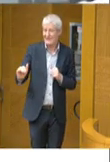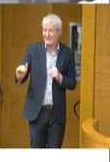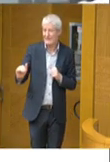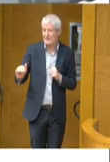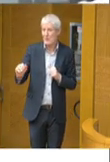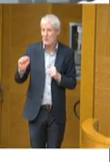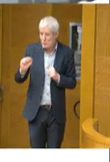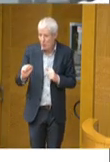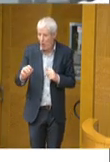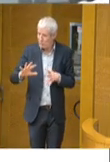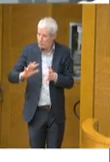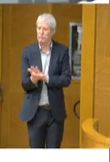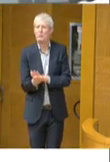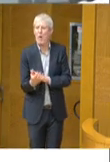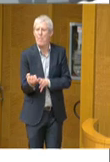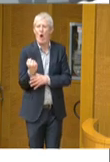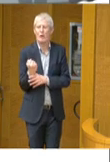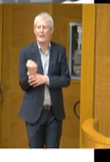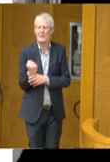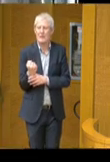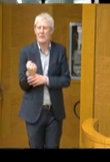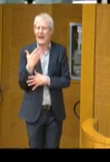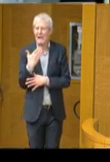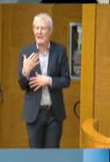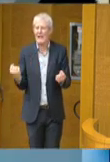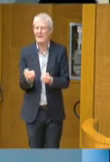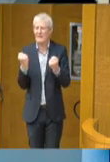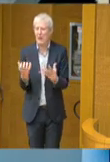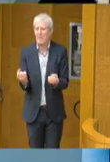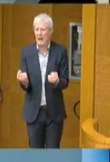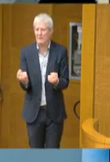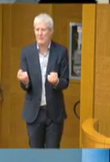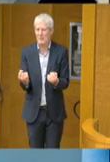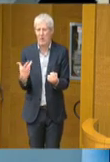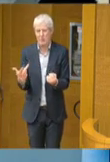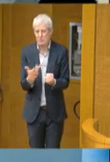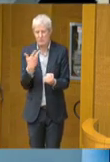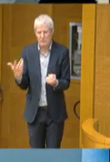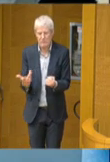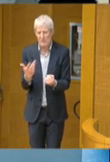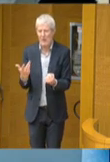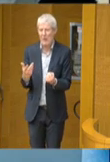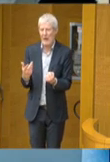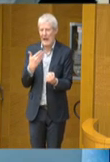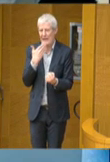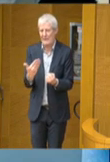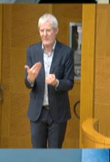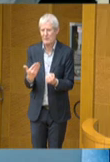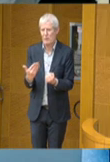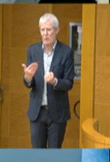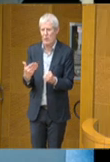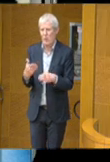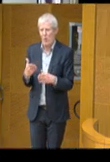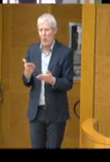possano potenziarsi nelle attività pratiche, come attraverso la reiterazione di prassi e routine,